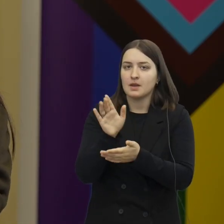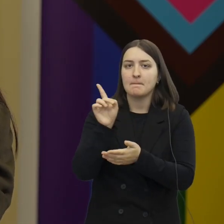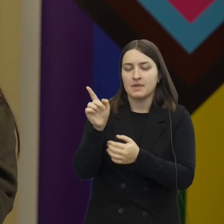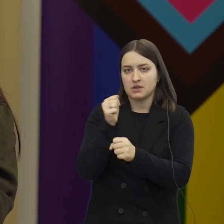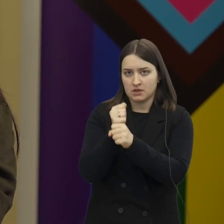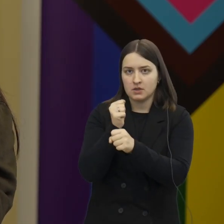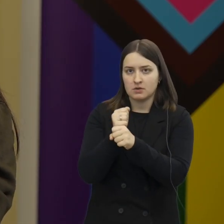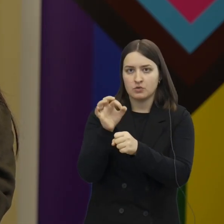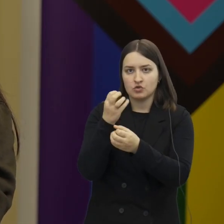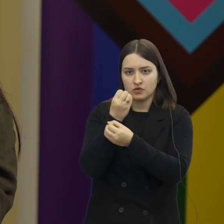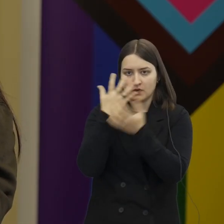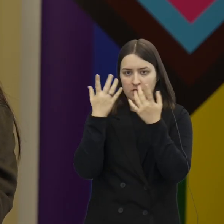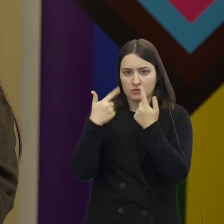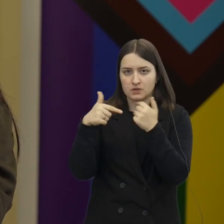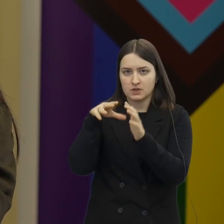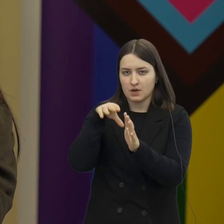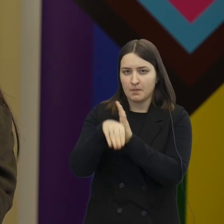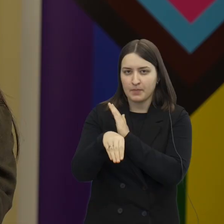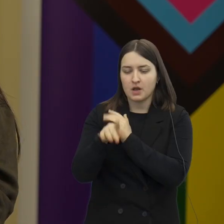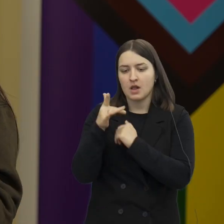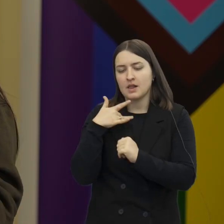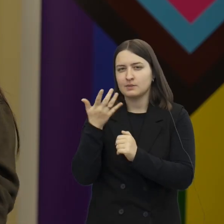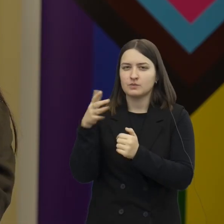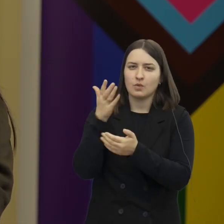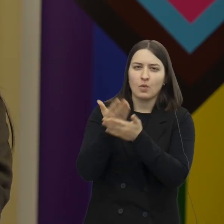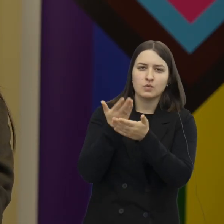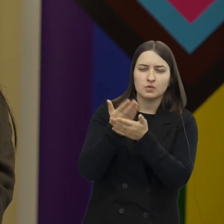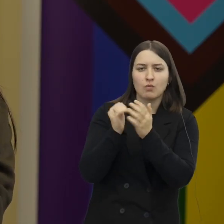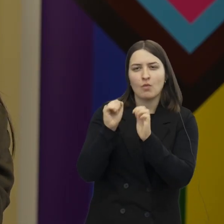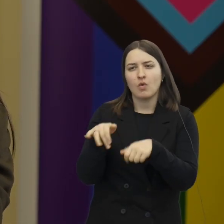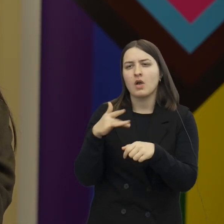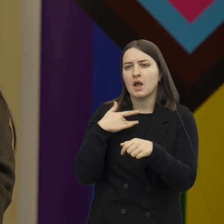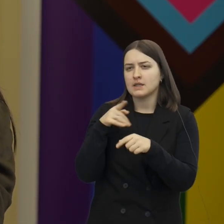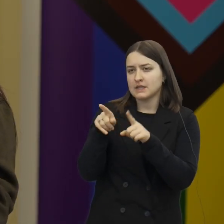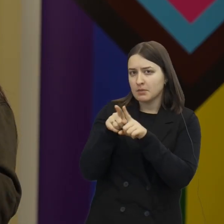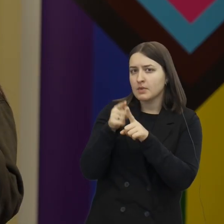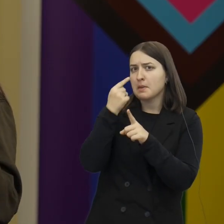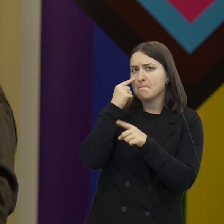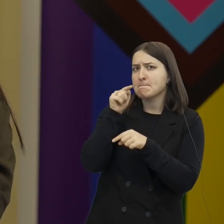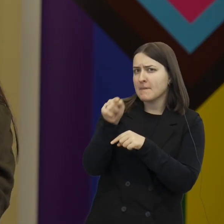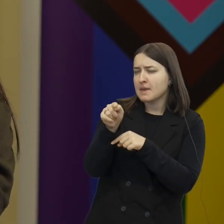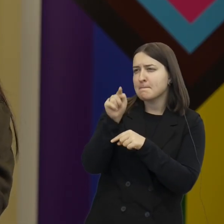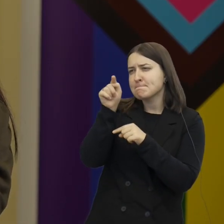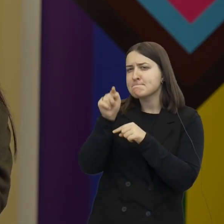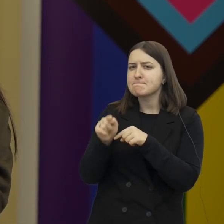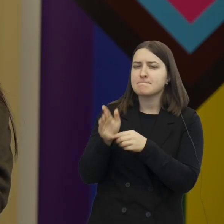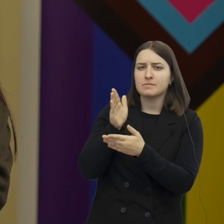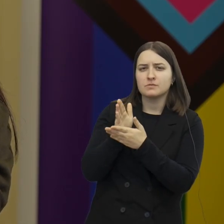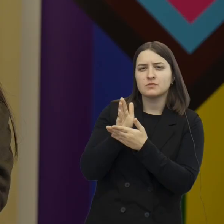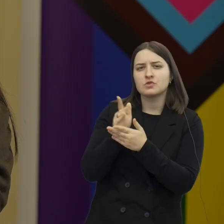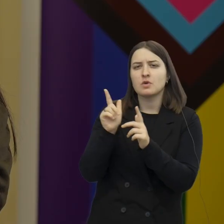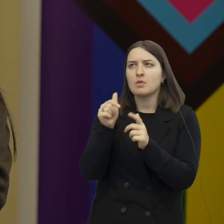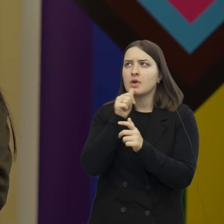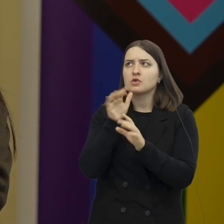su švietimu ar bent jau konsultacijomis. Galbūt jūs ten irgi pastebėte kažkokių tendencijų tarp